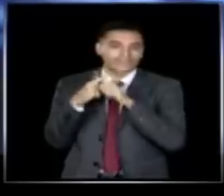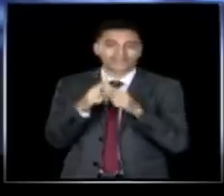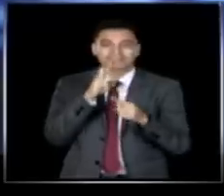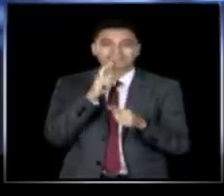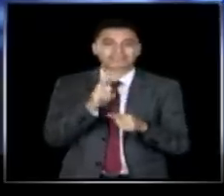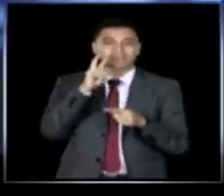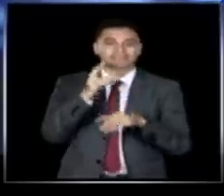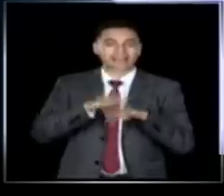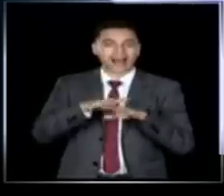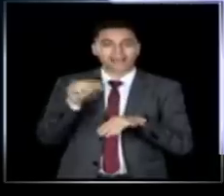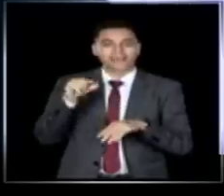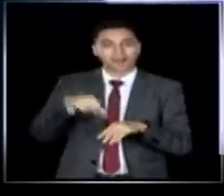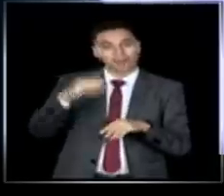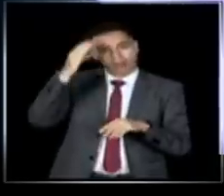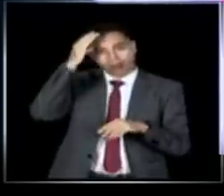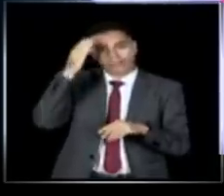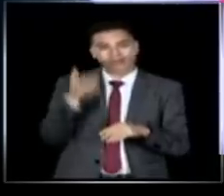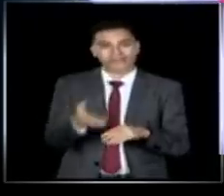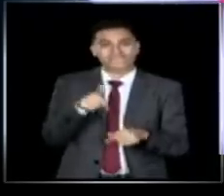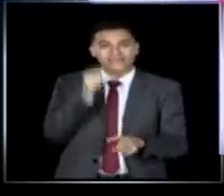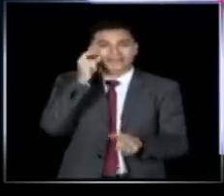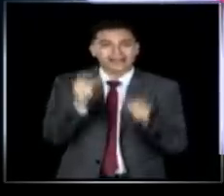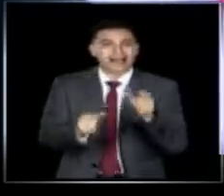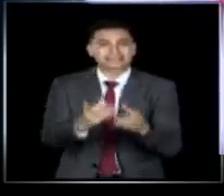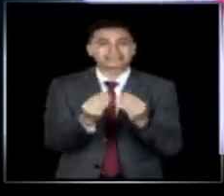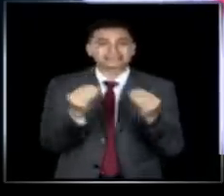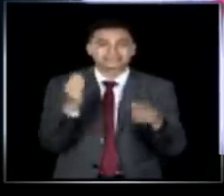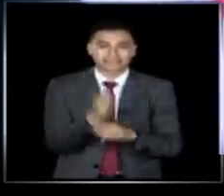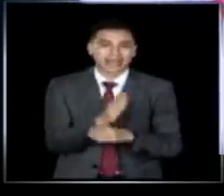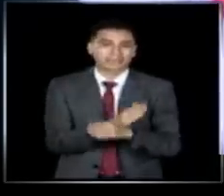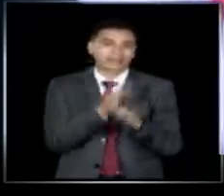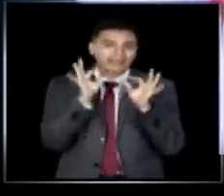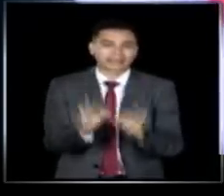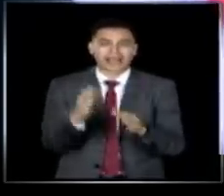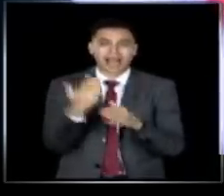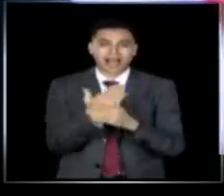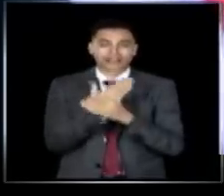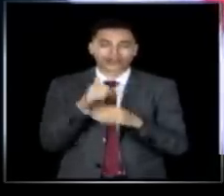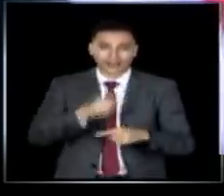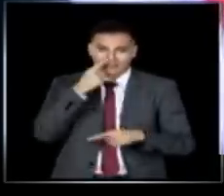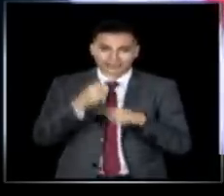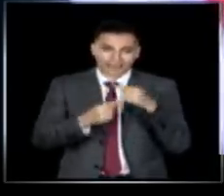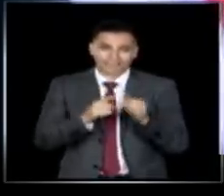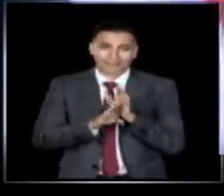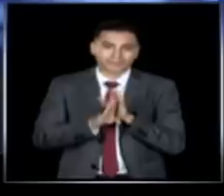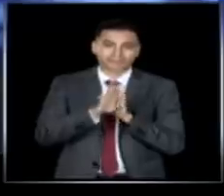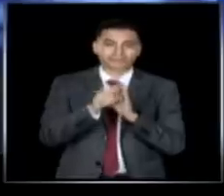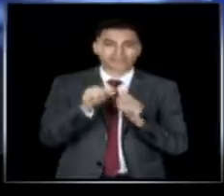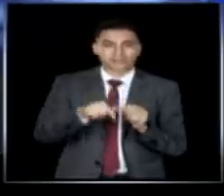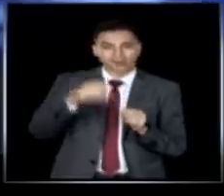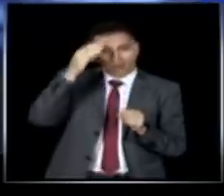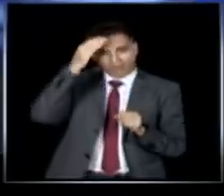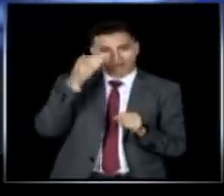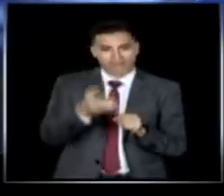على برنامج العباقرة. في ناس كتير تعبت جداً جداً علشان يكمل مشوار زي ده،